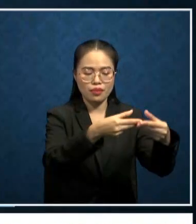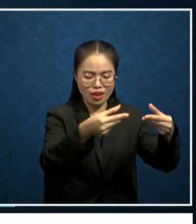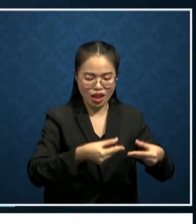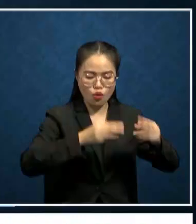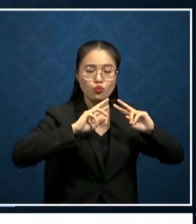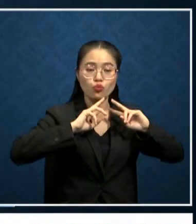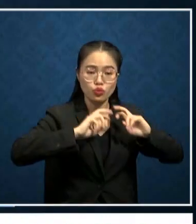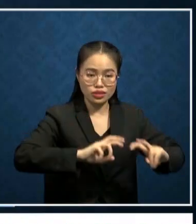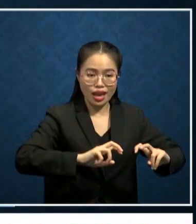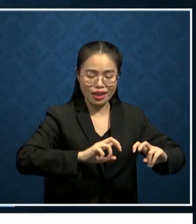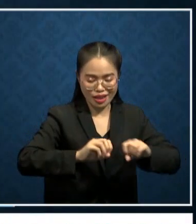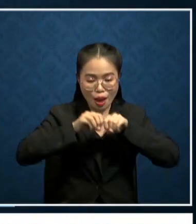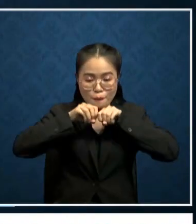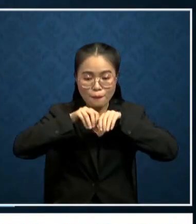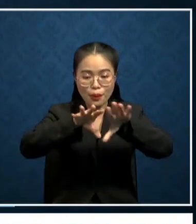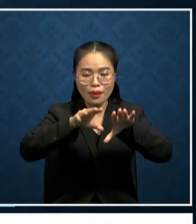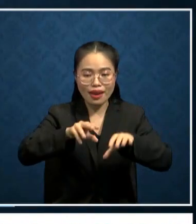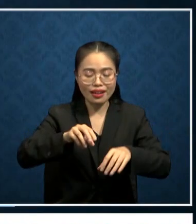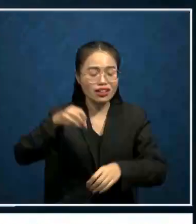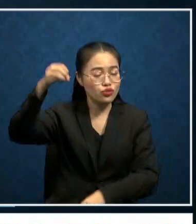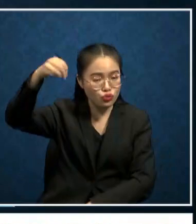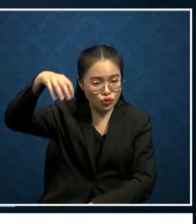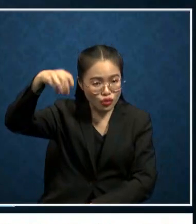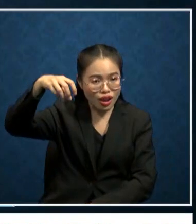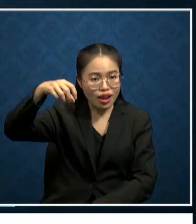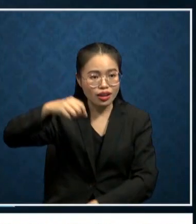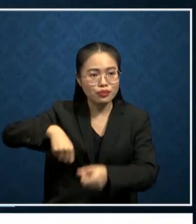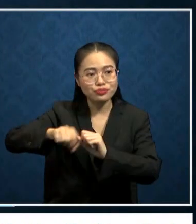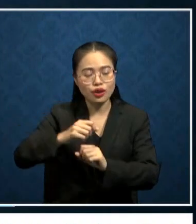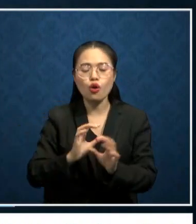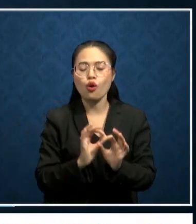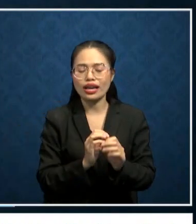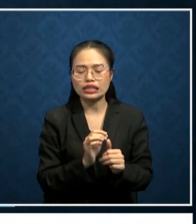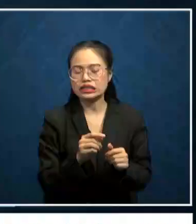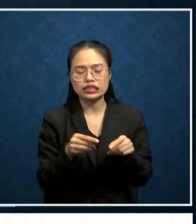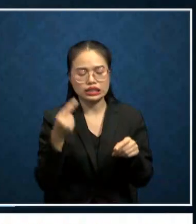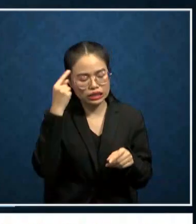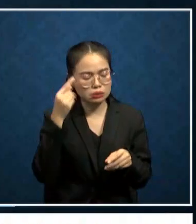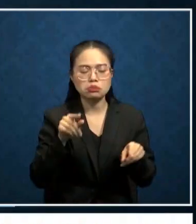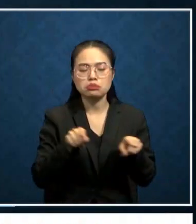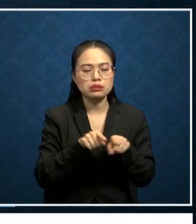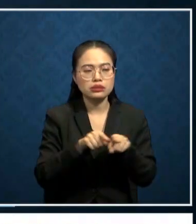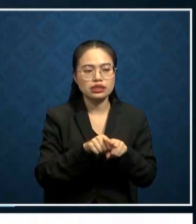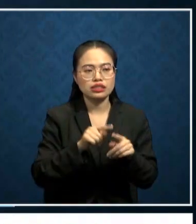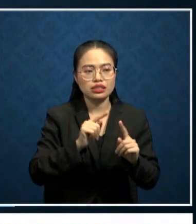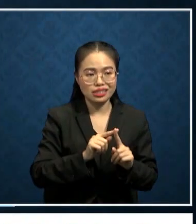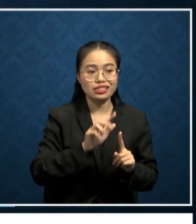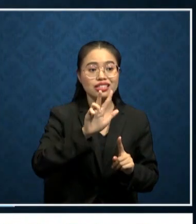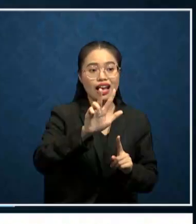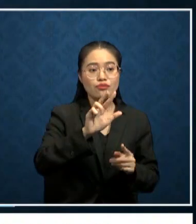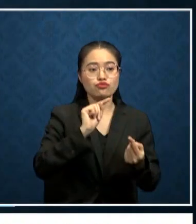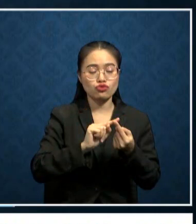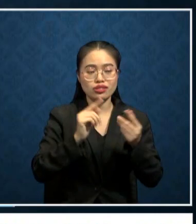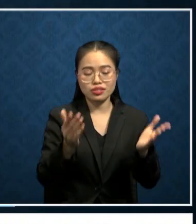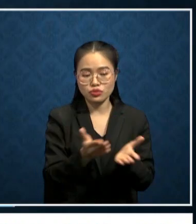และการเผยแพร่การใช้พลังงานเพื่อขยายผลไปสู่การปฏิบัติไม่มีข้อสังเกตข้อเสนอแนะครับหัวข้อย่อยที่ 3การดำเนินโครงการส่ง